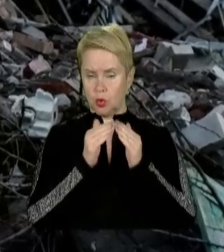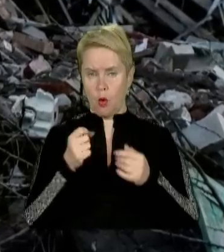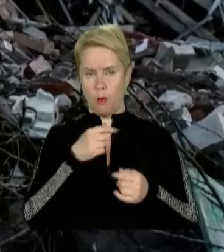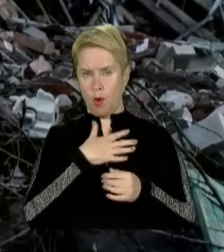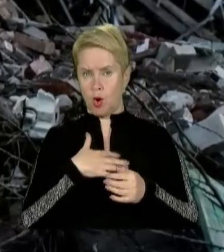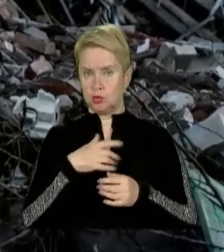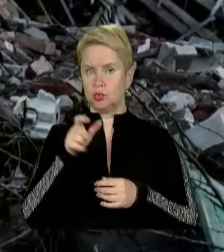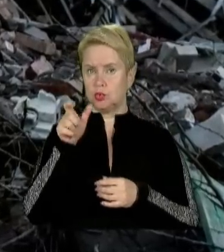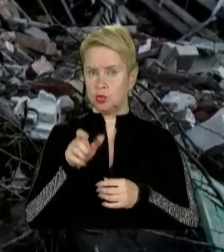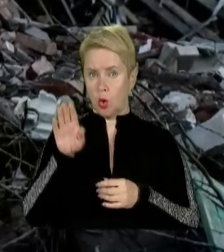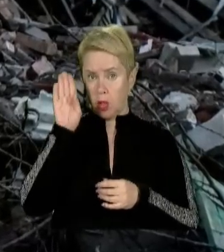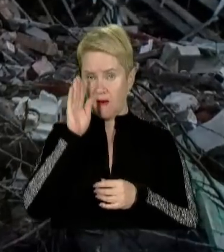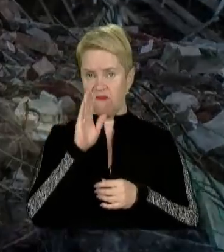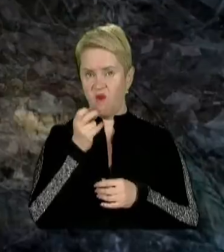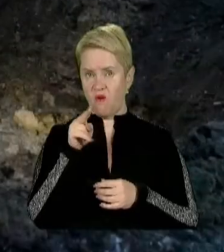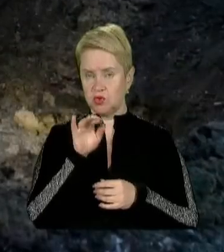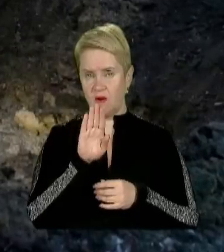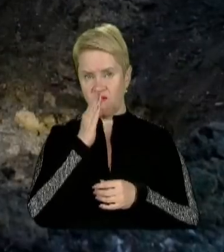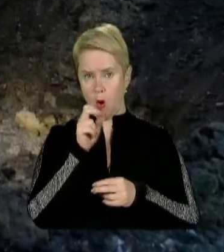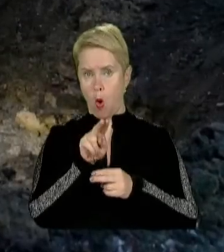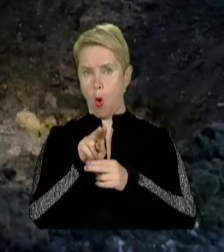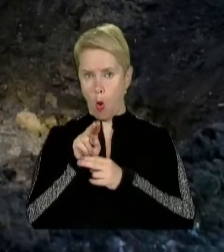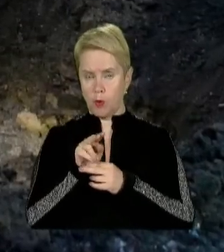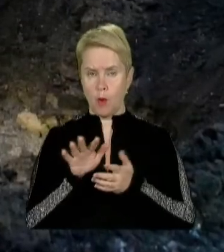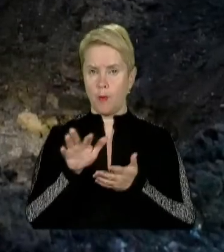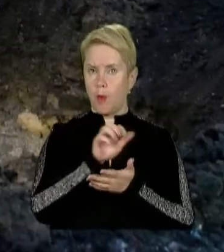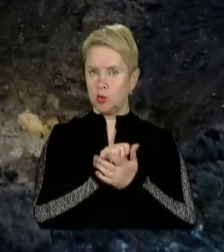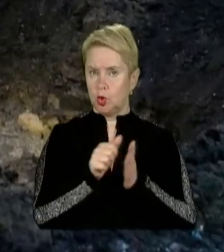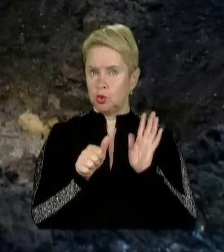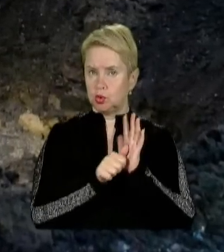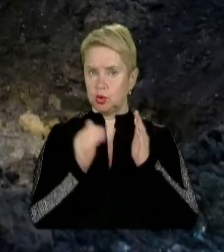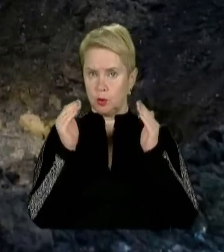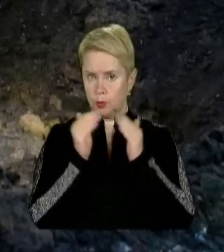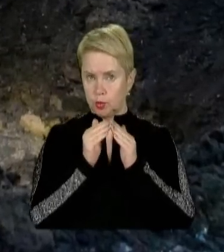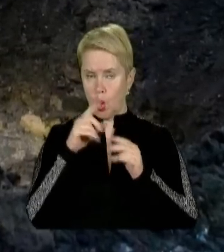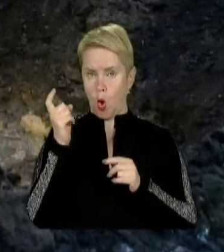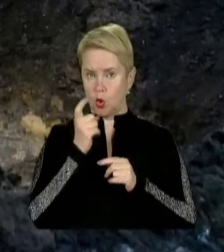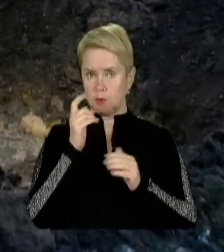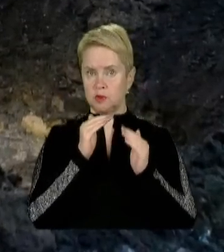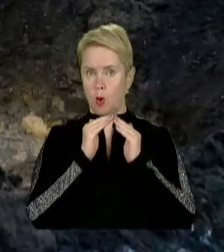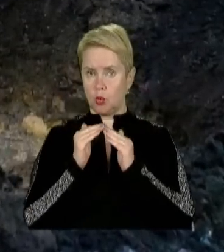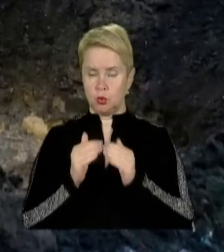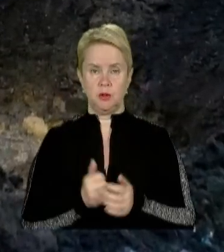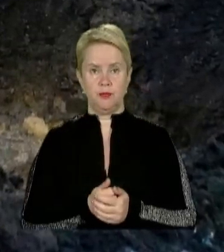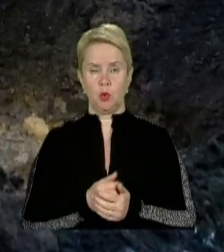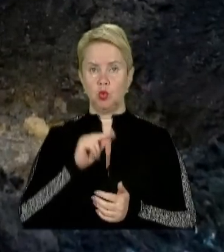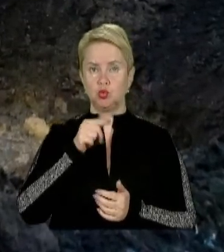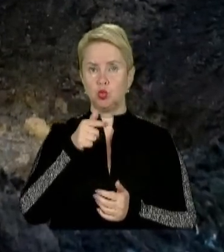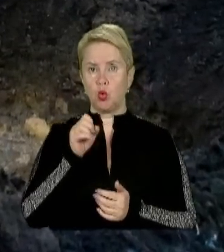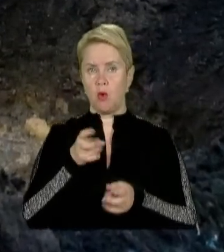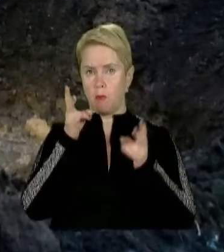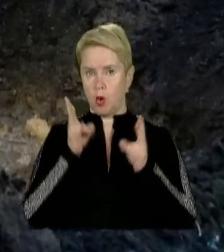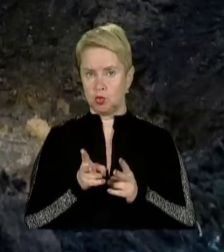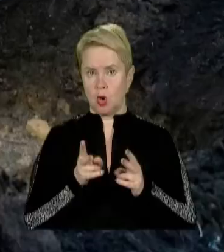Поранено чоловіка. У Вовчанську ворожими обстрілами понівечено 6 будинків та господарчі споруди. У Чугуєві